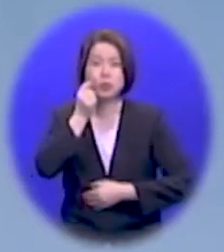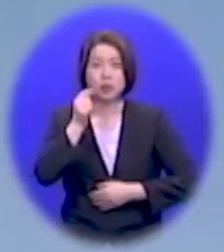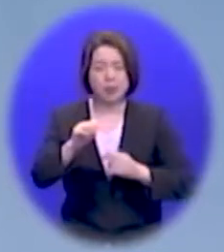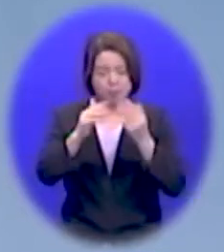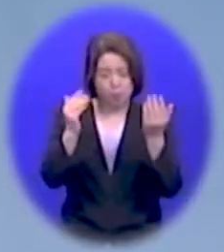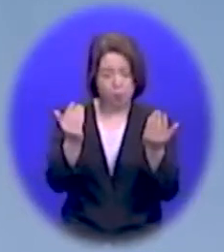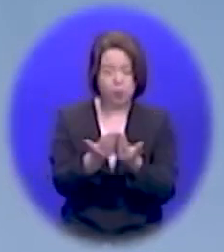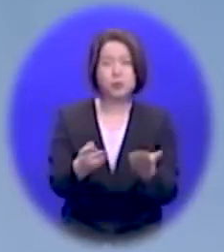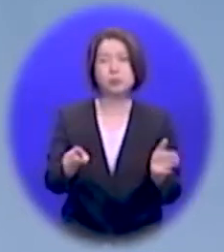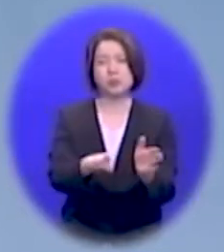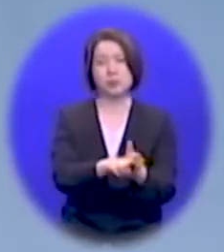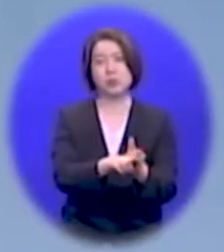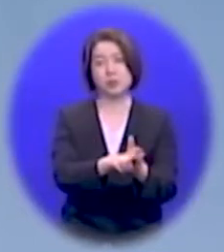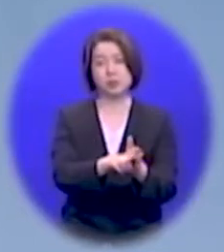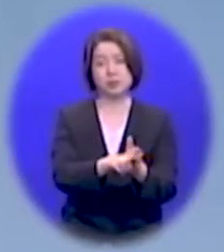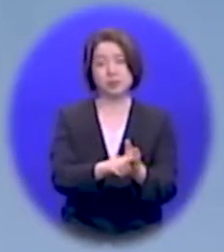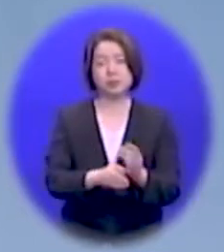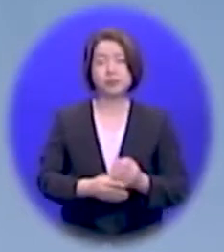것입니다